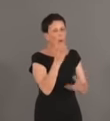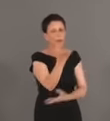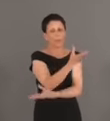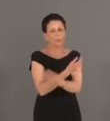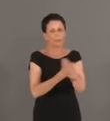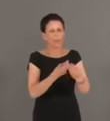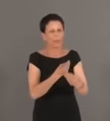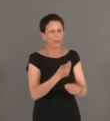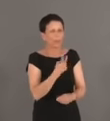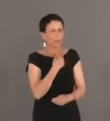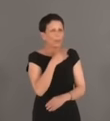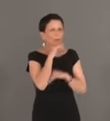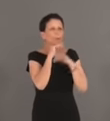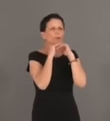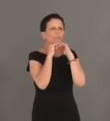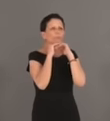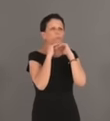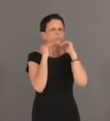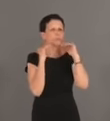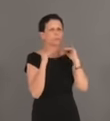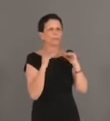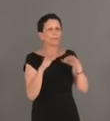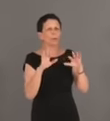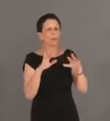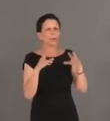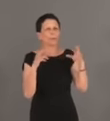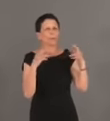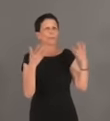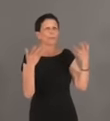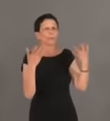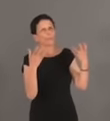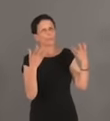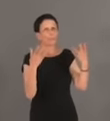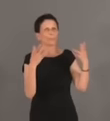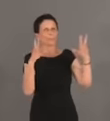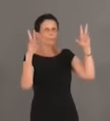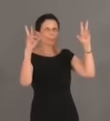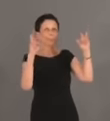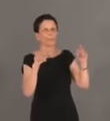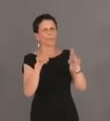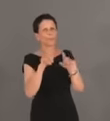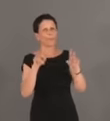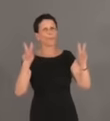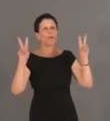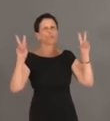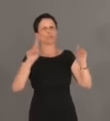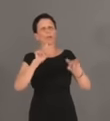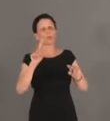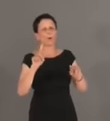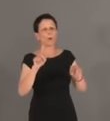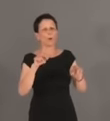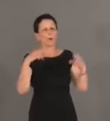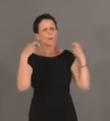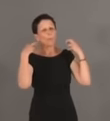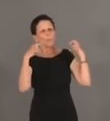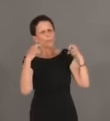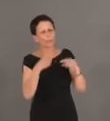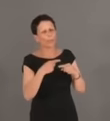je ne voudrais pas reprendre une expression chiracienne, mais du bruit ne le faites pas. Et différentes,